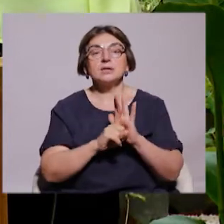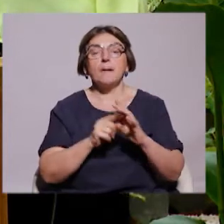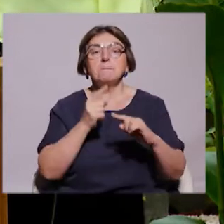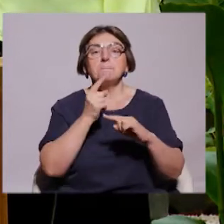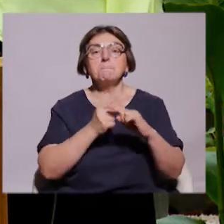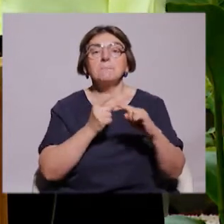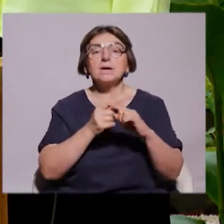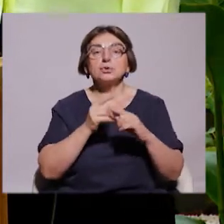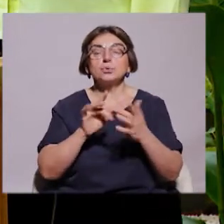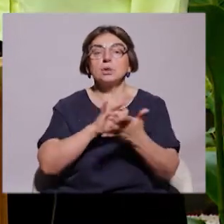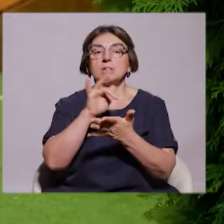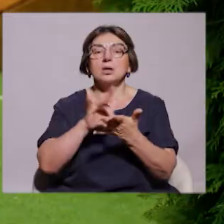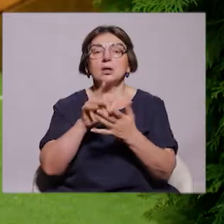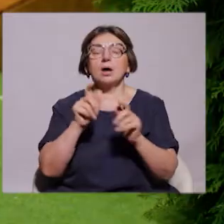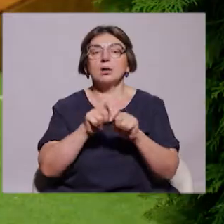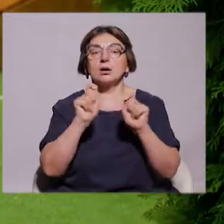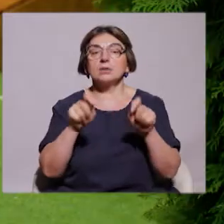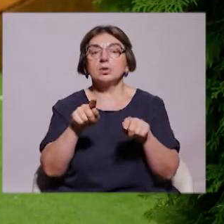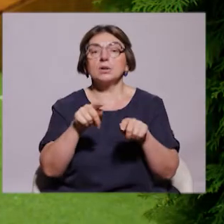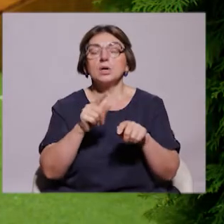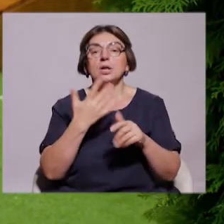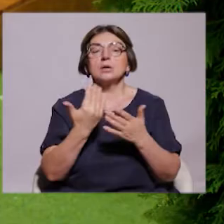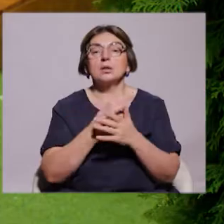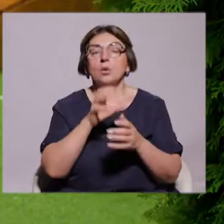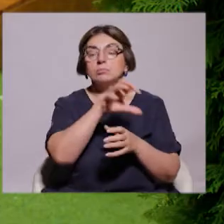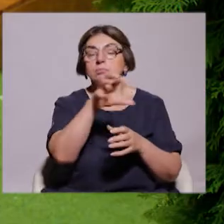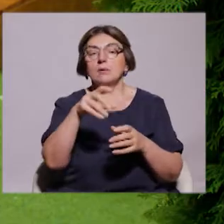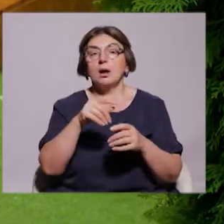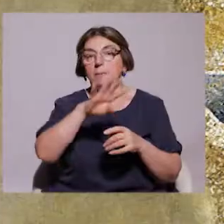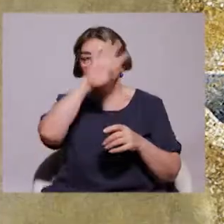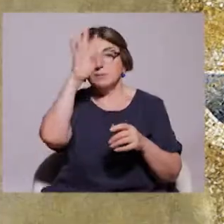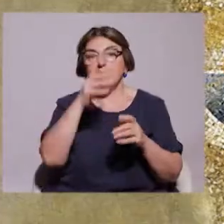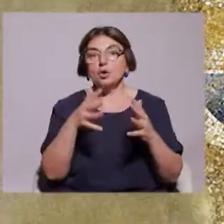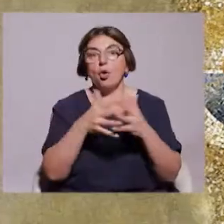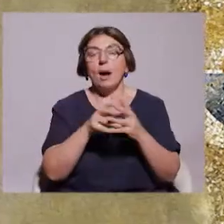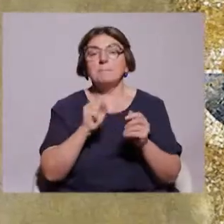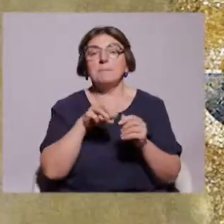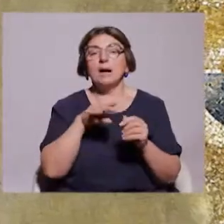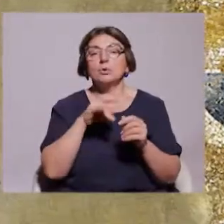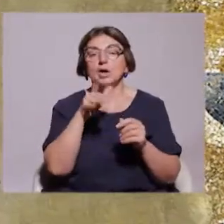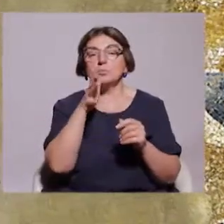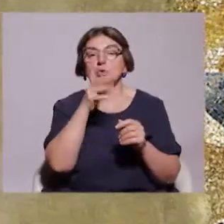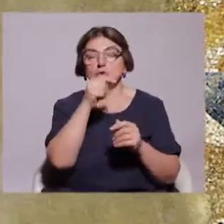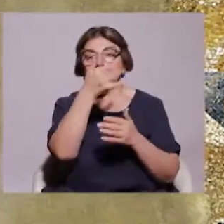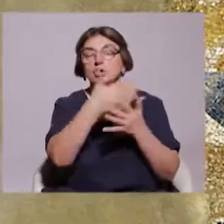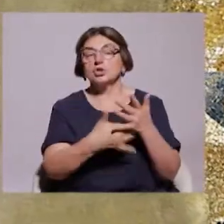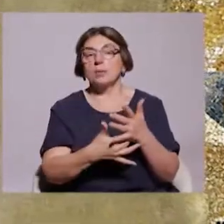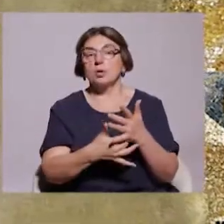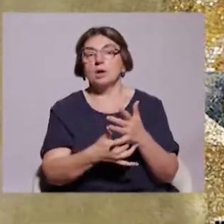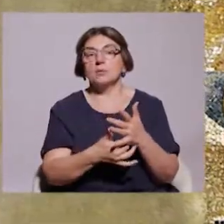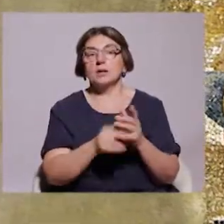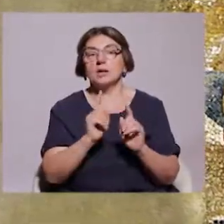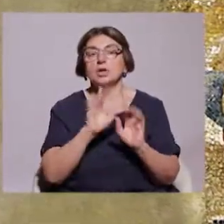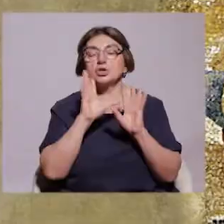ქალაქ სახელმწიფოებს, ეს არის დრო ბერძნული კოლონიზაციისა, ბერძენ-სპარსელთა ომებისა, ალექსანდრე მაკედონელის იმპერიის ჩამოყალიბებისა.